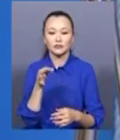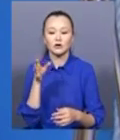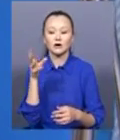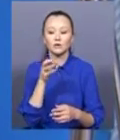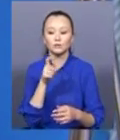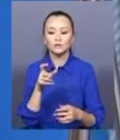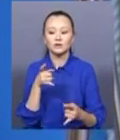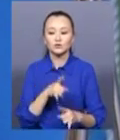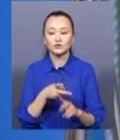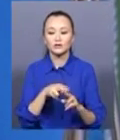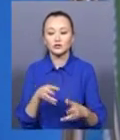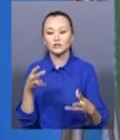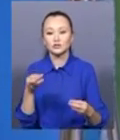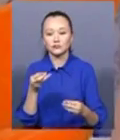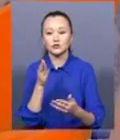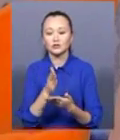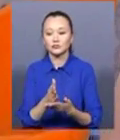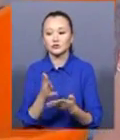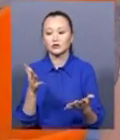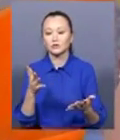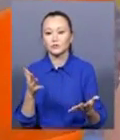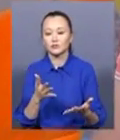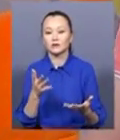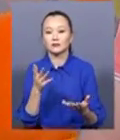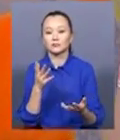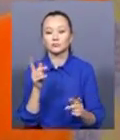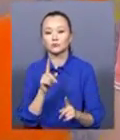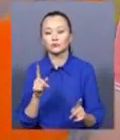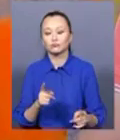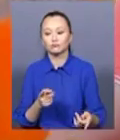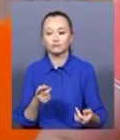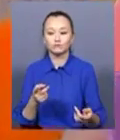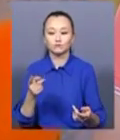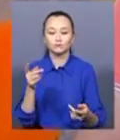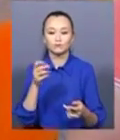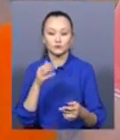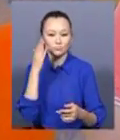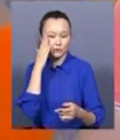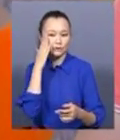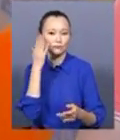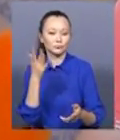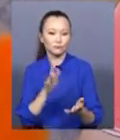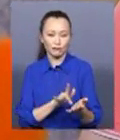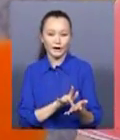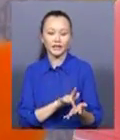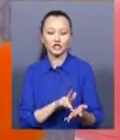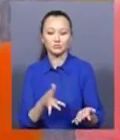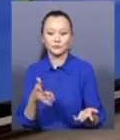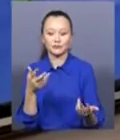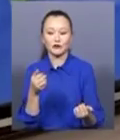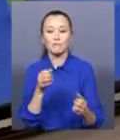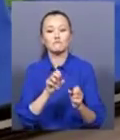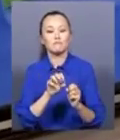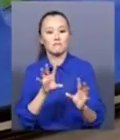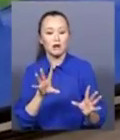что люди, рожденные в этот день, обладают какими-то, я не знаю, такими способностями, что ли. Магическими. Ну, может